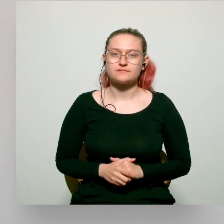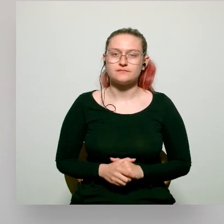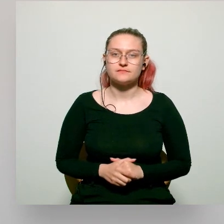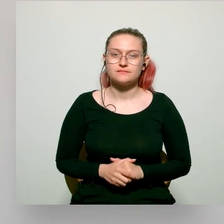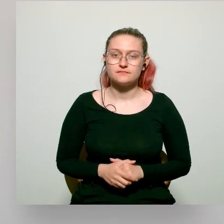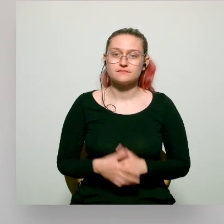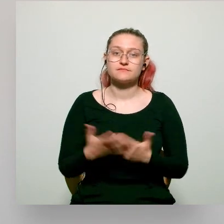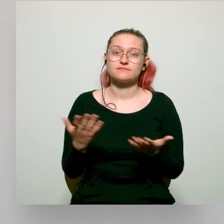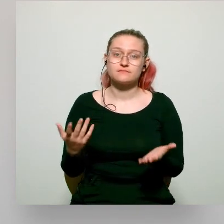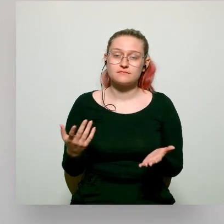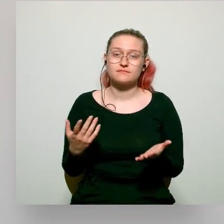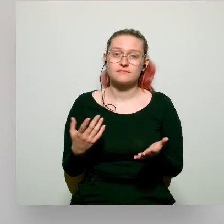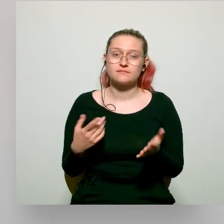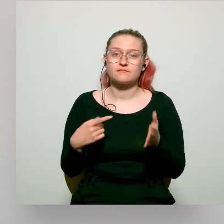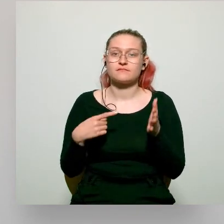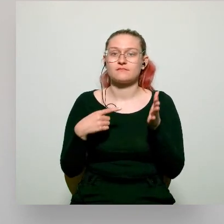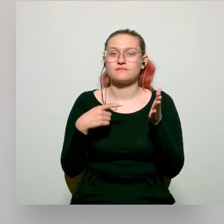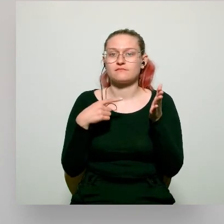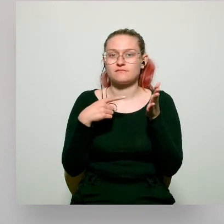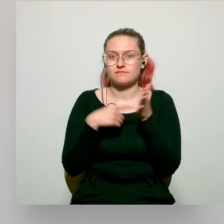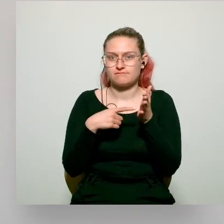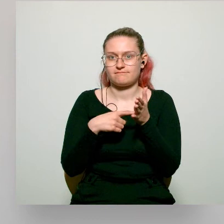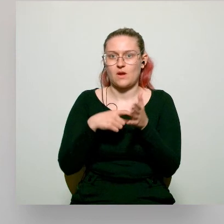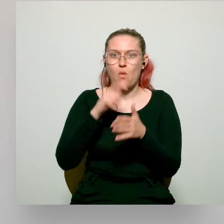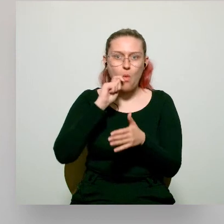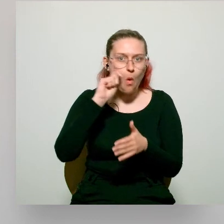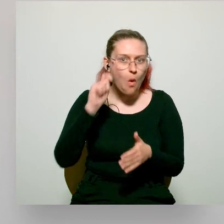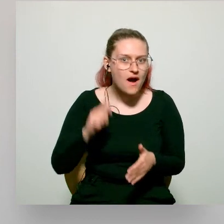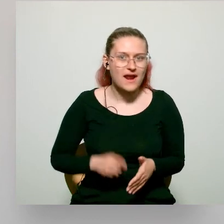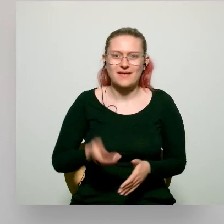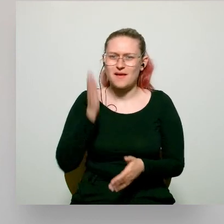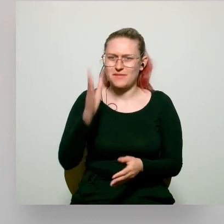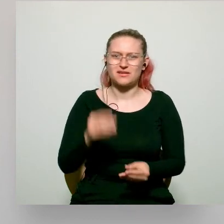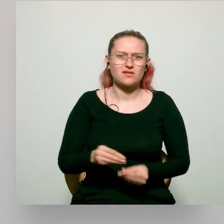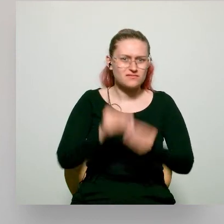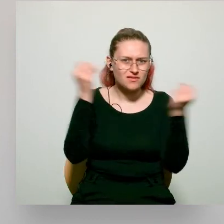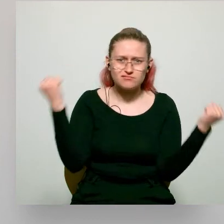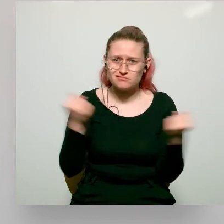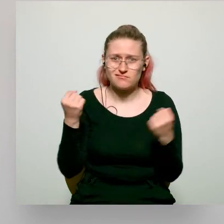niezależnie od okoliczności, zdobyła autorytet we wszystkich sferach i